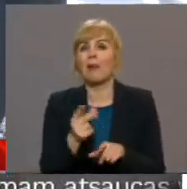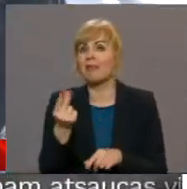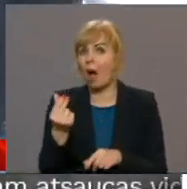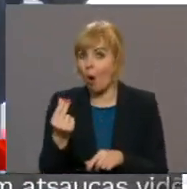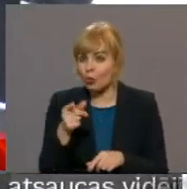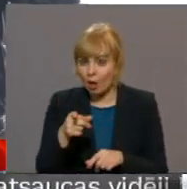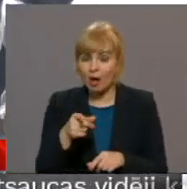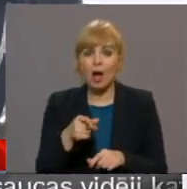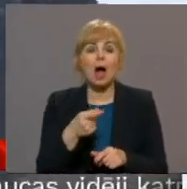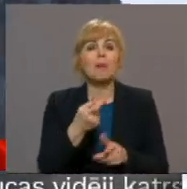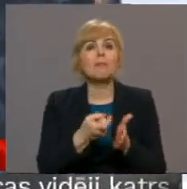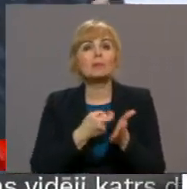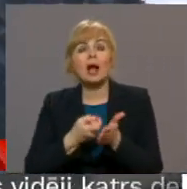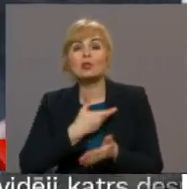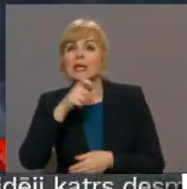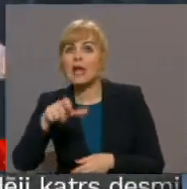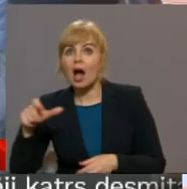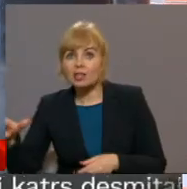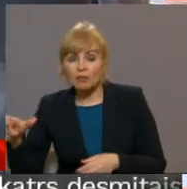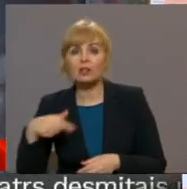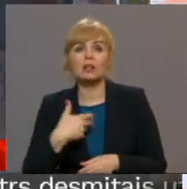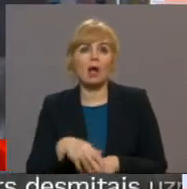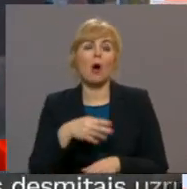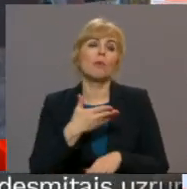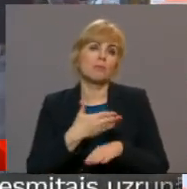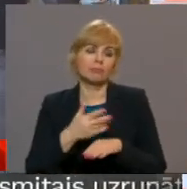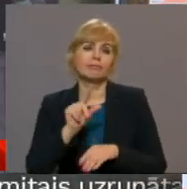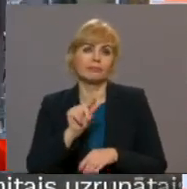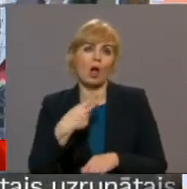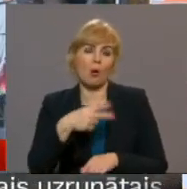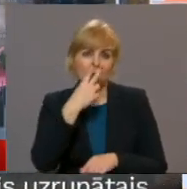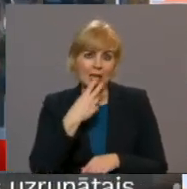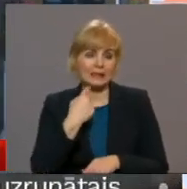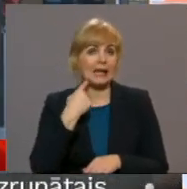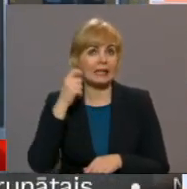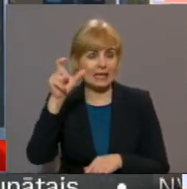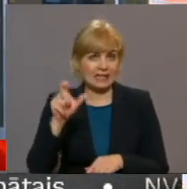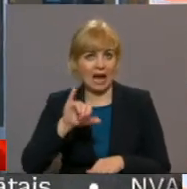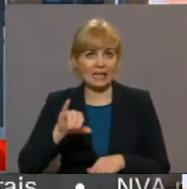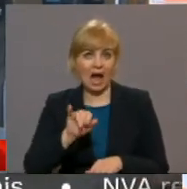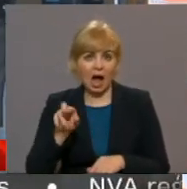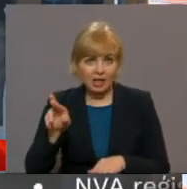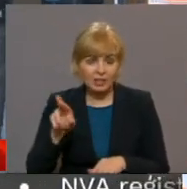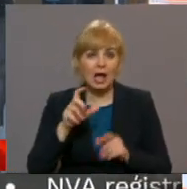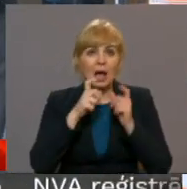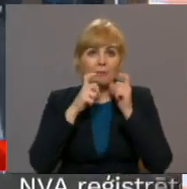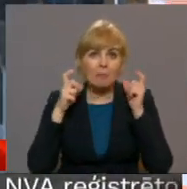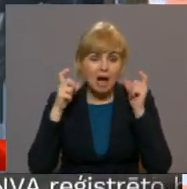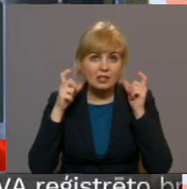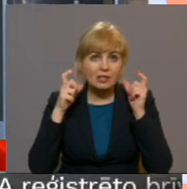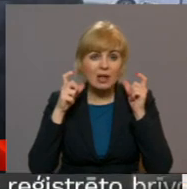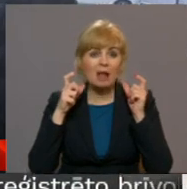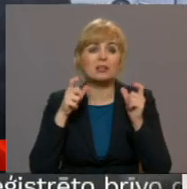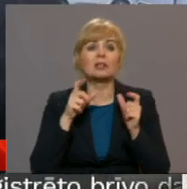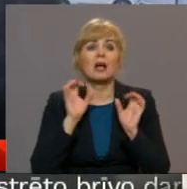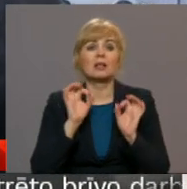maks. Uzrunātie iedzīvotāji norāda, ka nu jau pie tām mazliet pierasts. Rīdzinieks Jānis gan teic, ka tās saukt par maskām nav